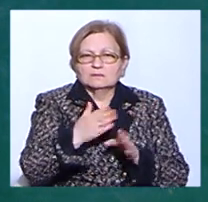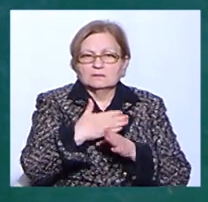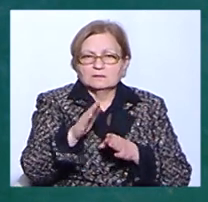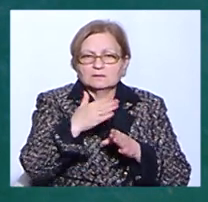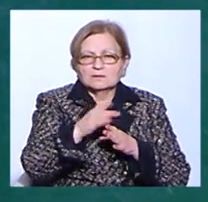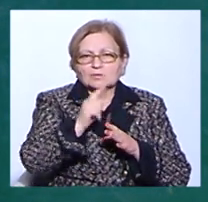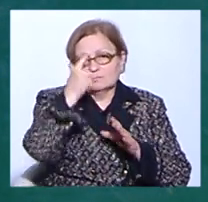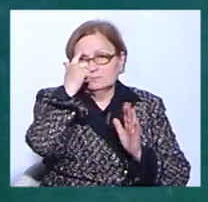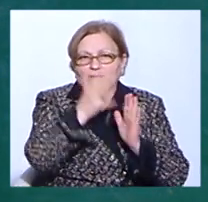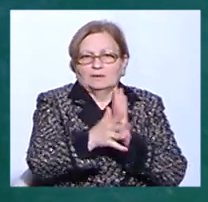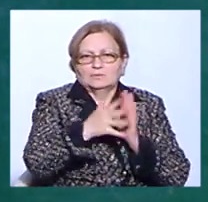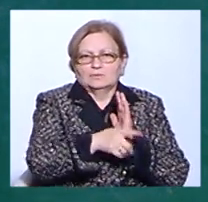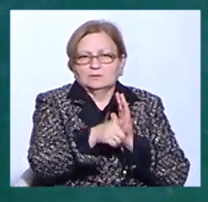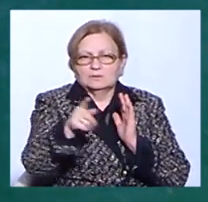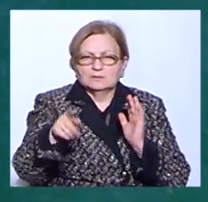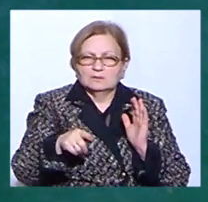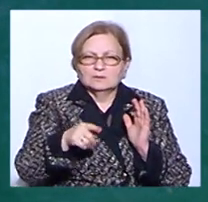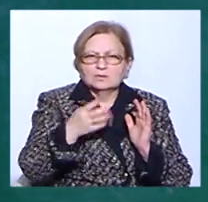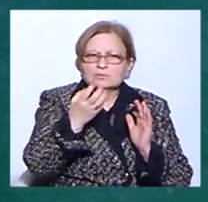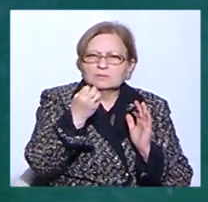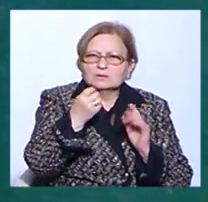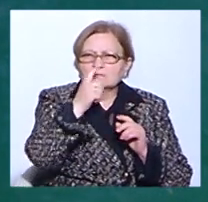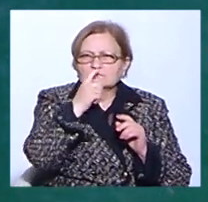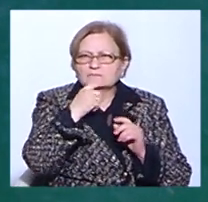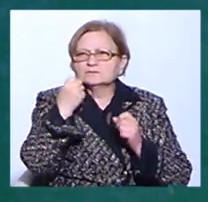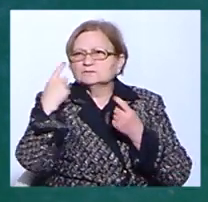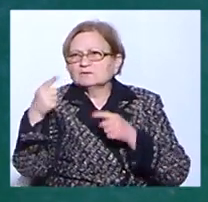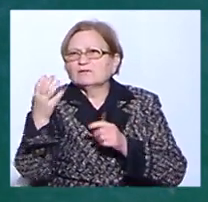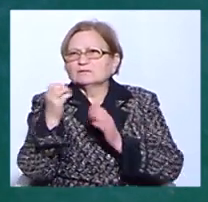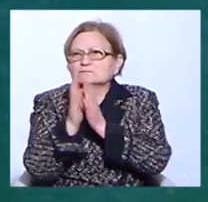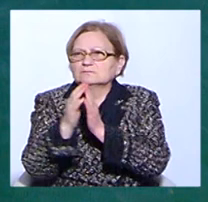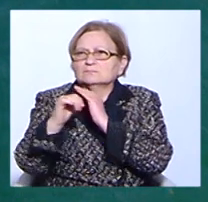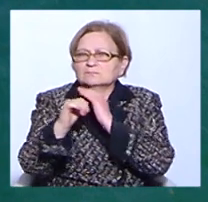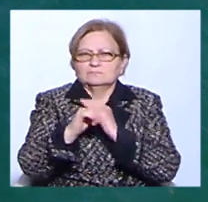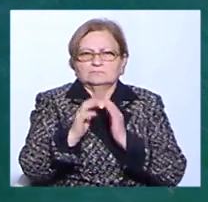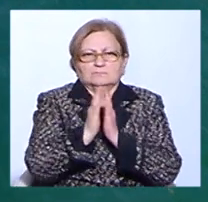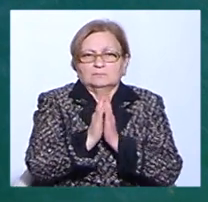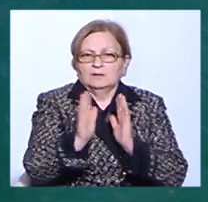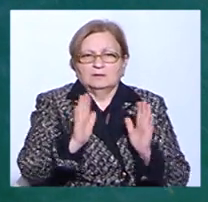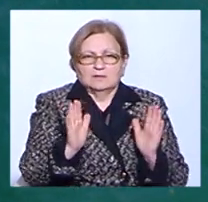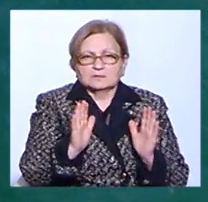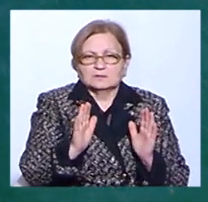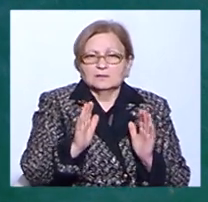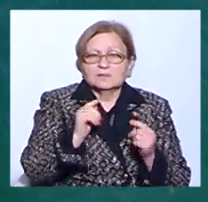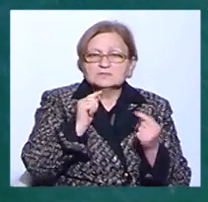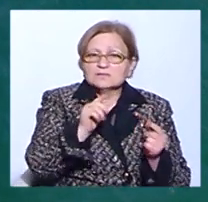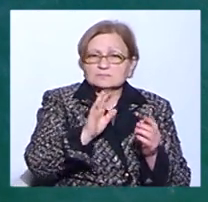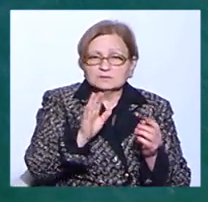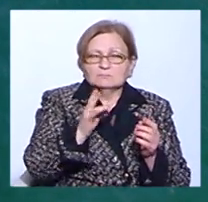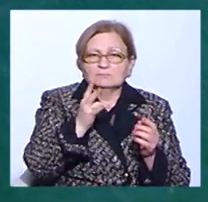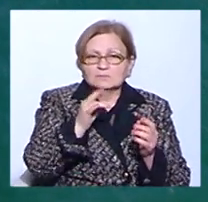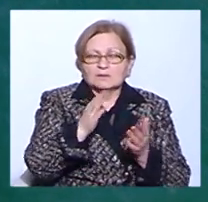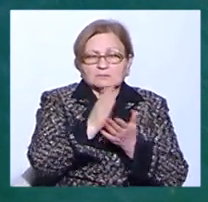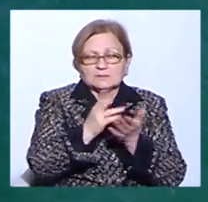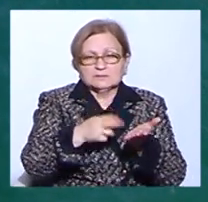საკითხი აღმოიფხვრას. ჩემს შემდეგ კიდე არ გიჭირდებოდეს ვიღაცასთან მისვლა დახმარება. არავინ ამის წინააღმდეგი არ არის, მაგრამ